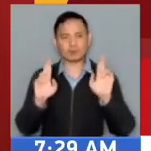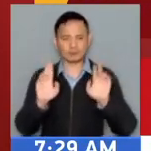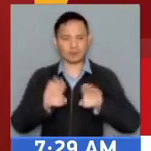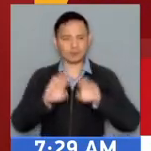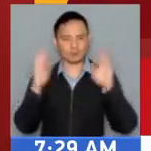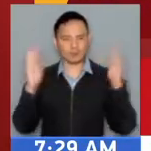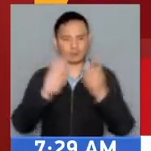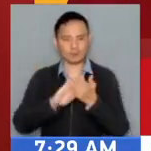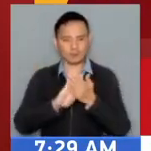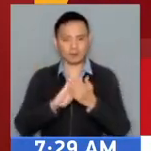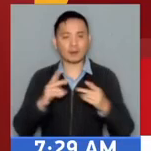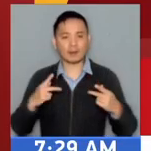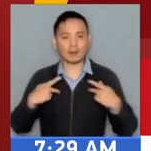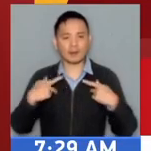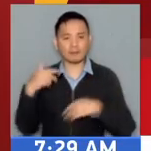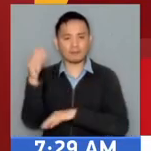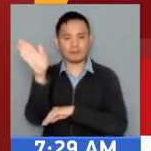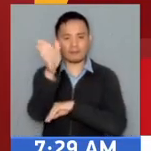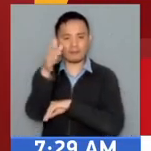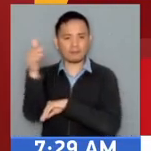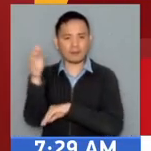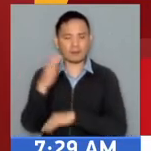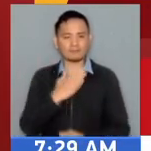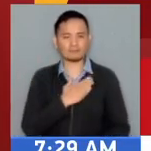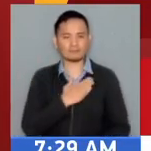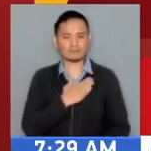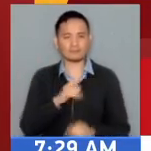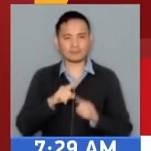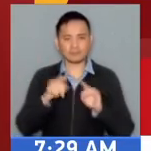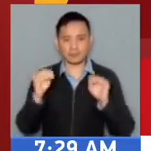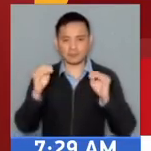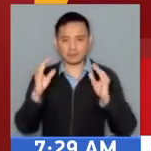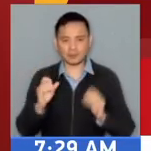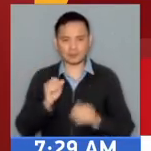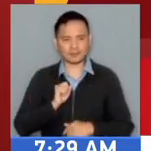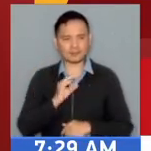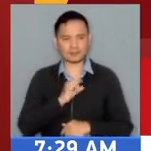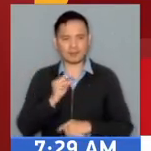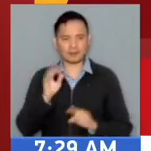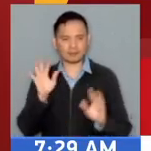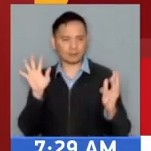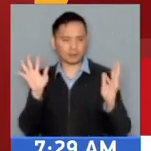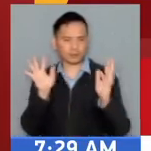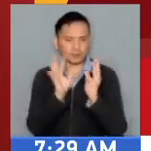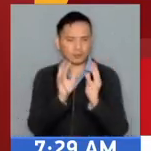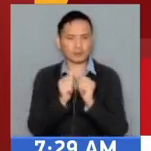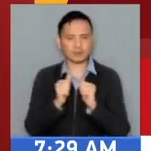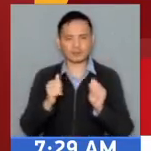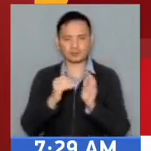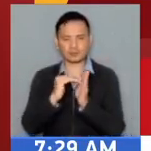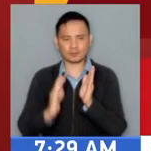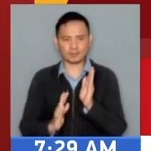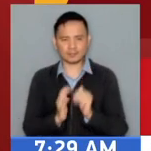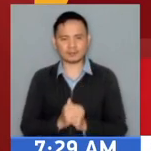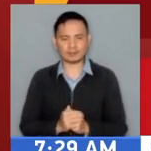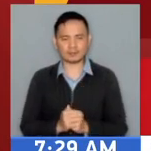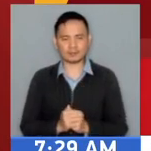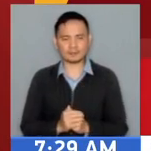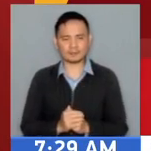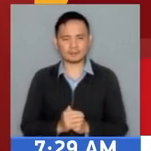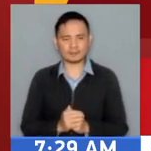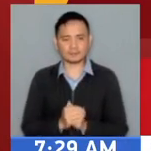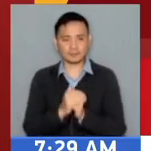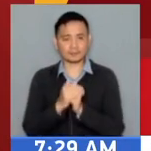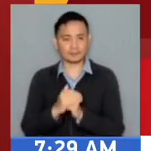ceremony kung saan winelcome ng mga guro at mga non-teaching personal ang mga estudyante base sa datos ng DepEd Dil City division umabot